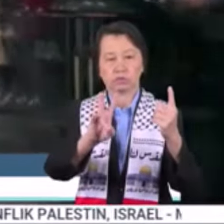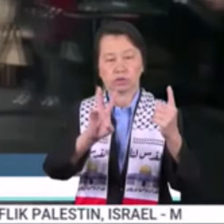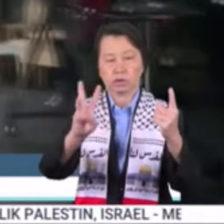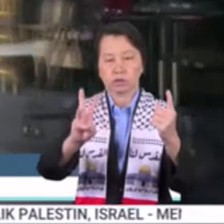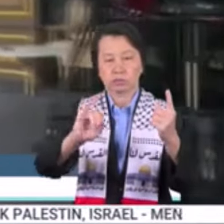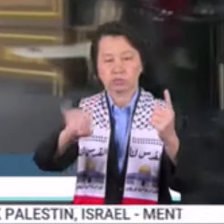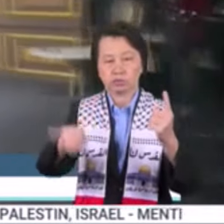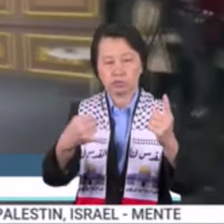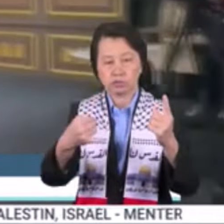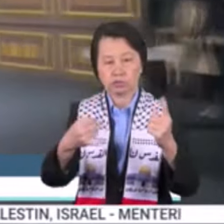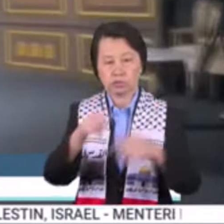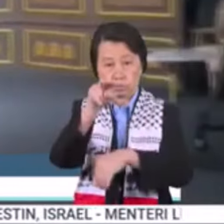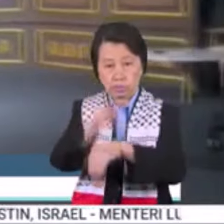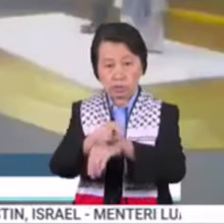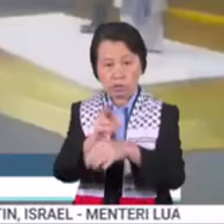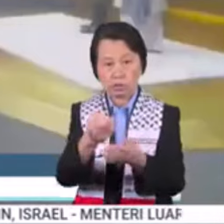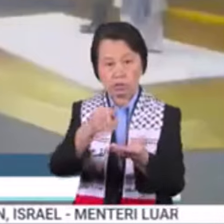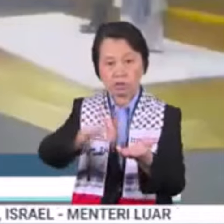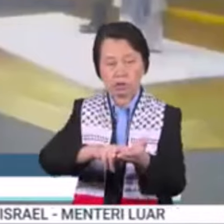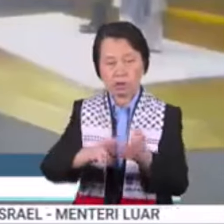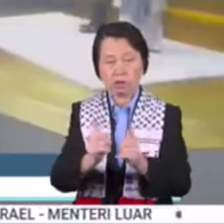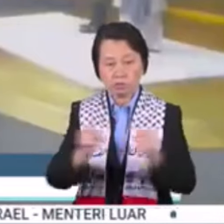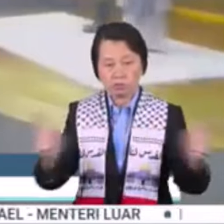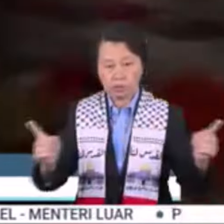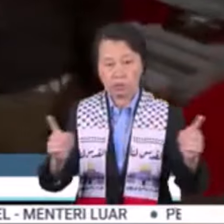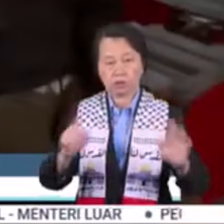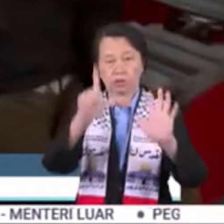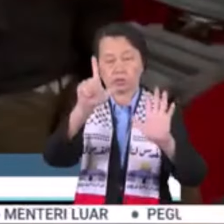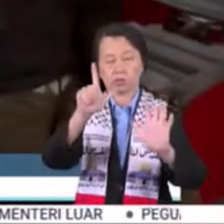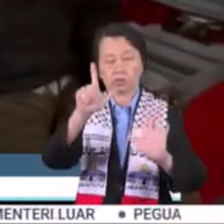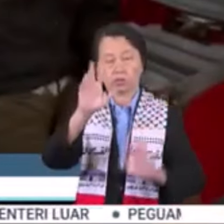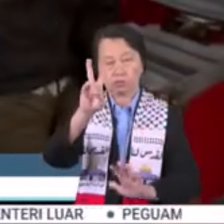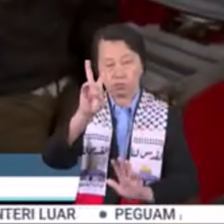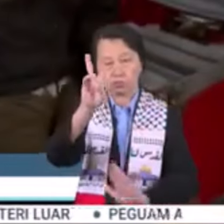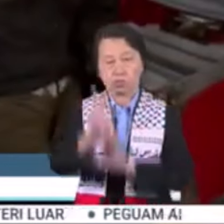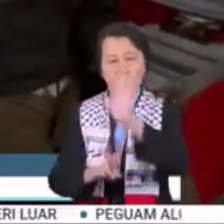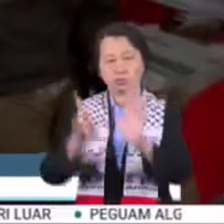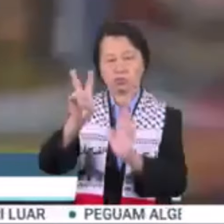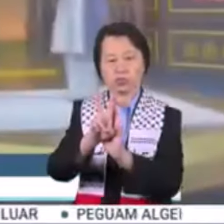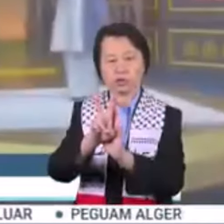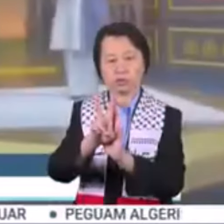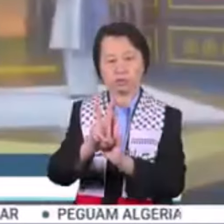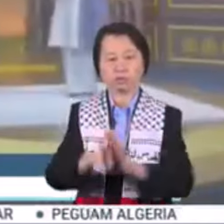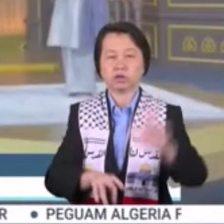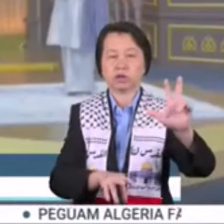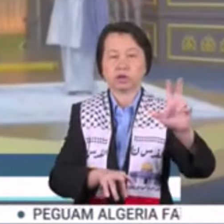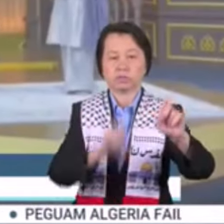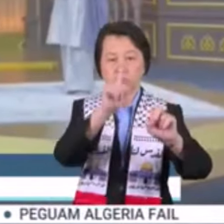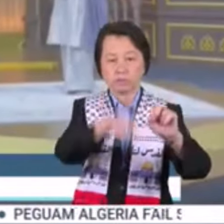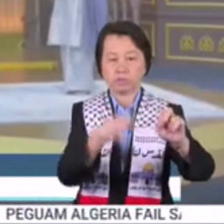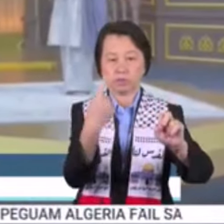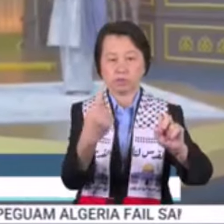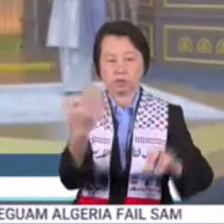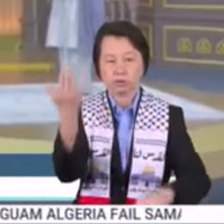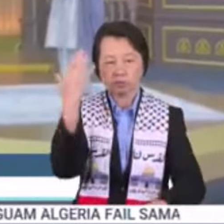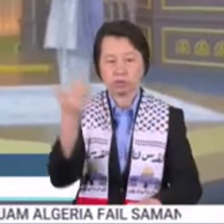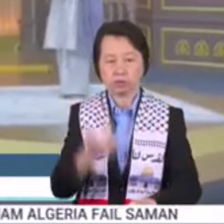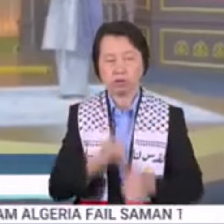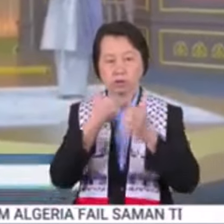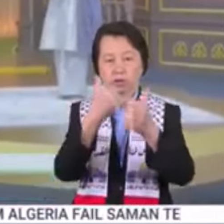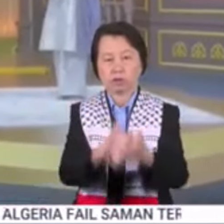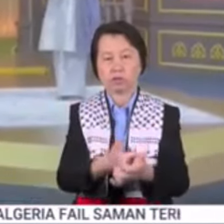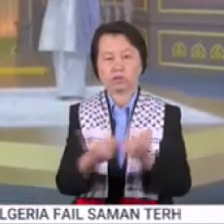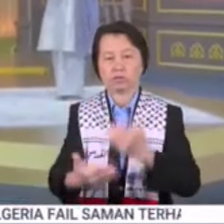1.76 juta tontonan direkodkan sepanjang 7 jam RTM bersiara langsung pada 30 Januari lalu.